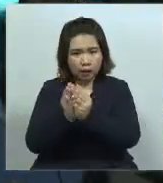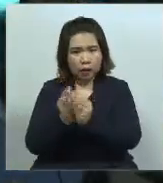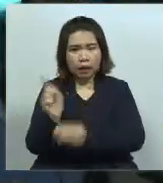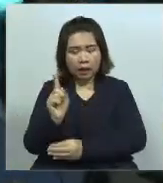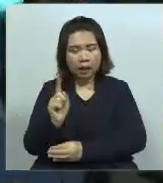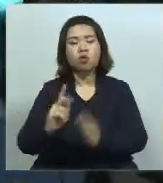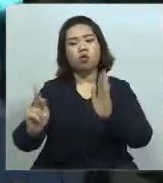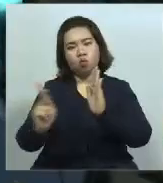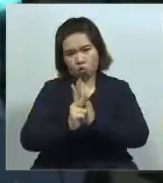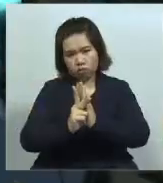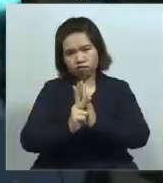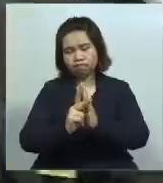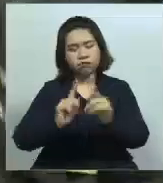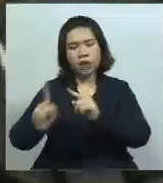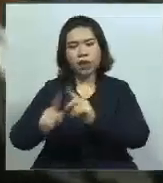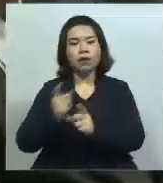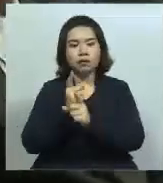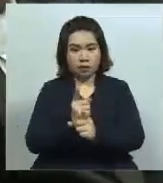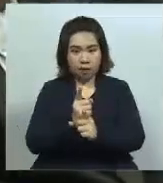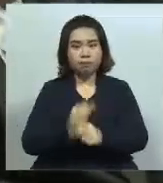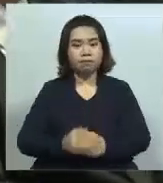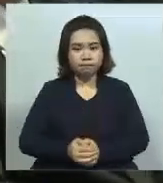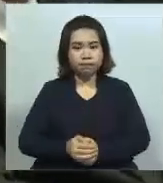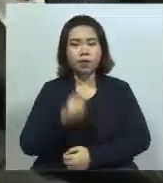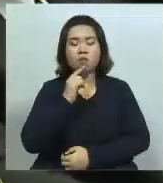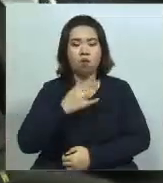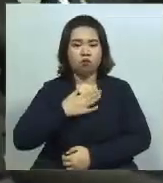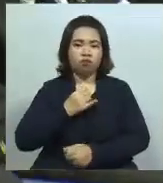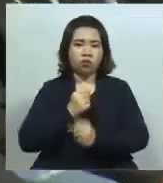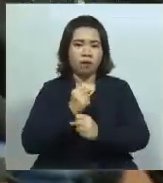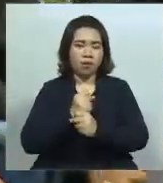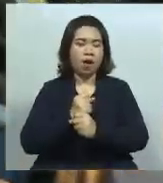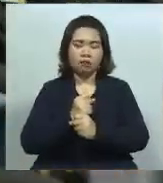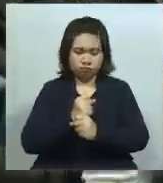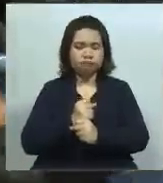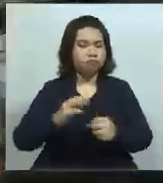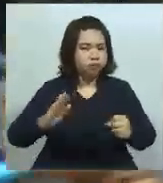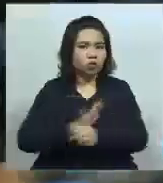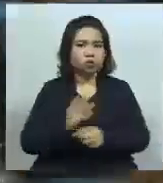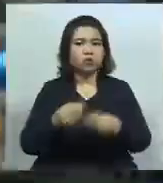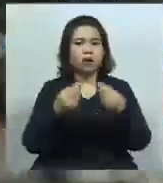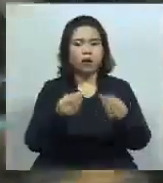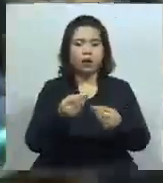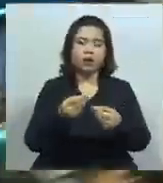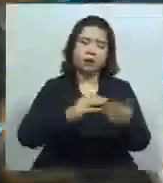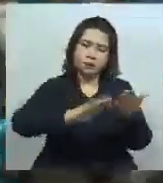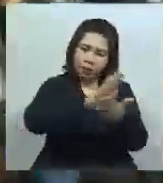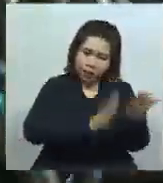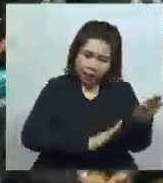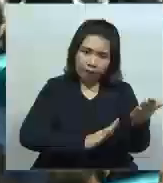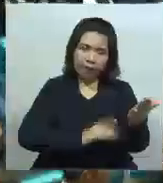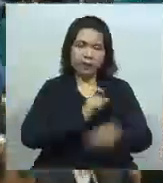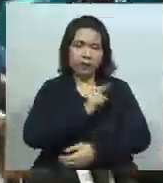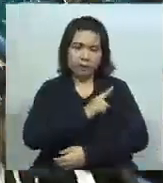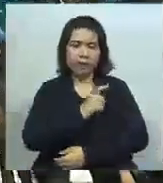นไปตามกฎระเบียบและกติกาพร้อมยืนยันว่าจะปฏิบัติหน้าที่อย่างดีที่สุดเพื่อสถาบันชาติศาสนาพระมห